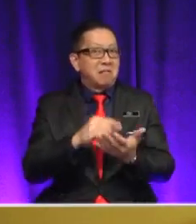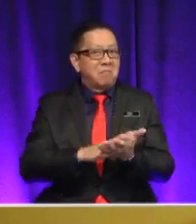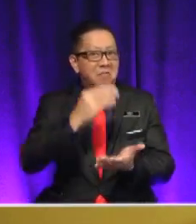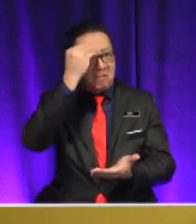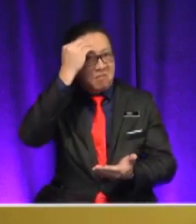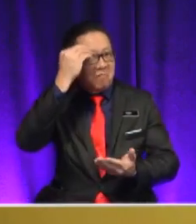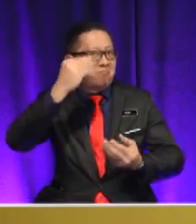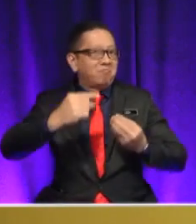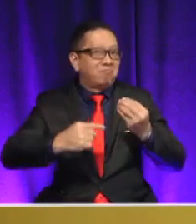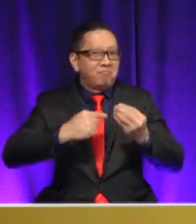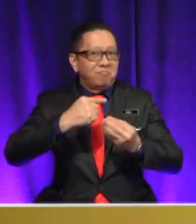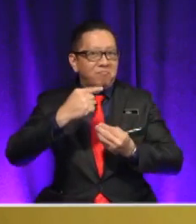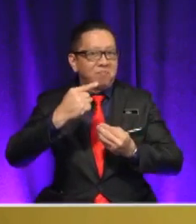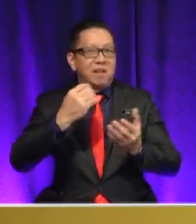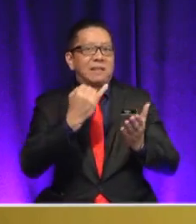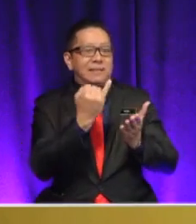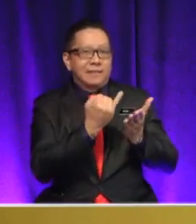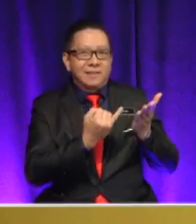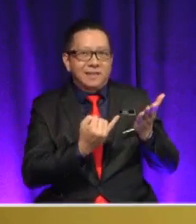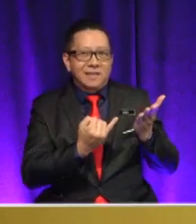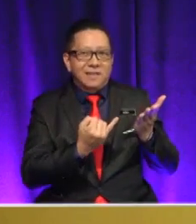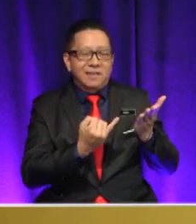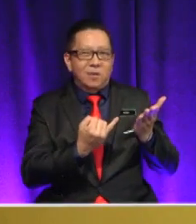satu mata pelajaran yang cukup menarik yaitu pendidikan